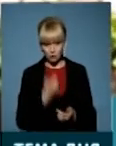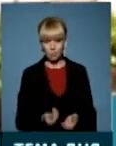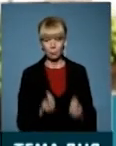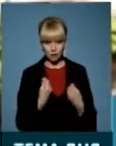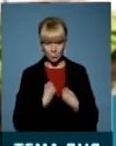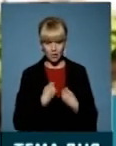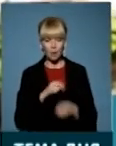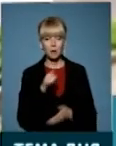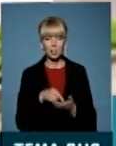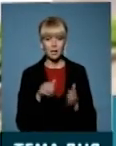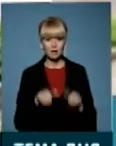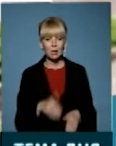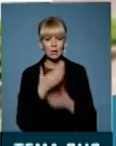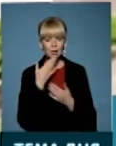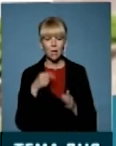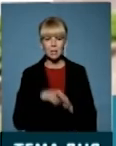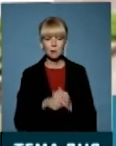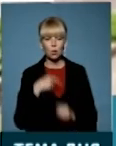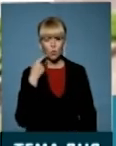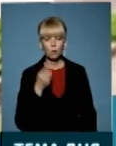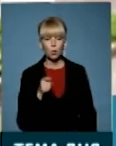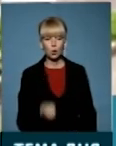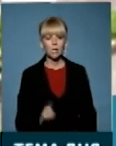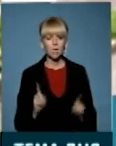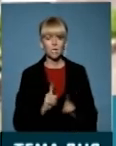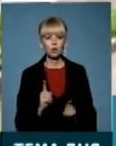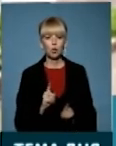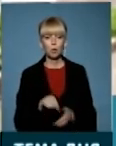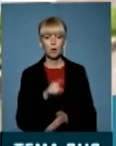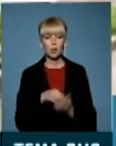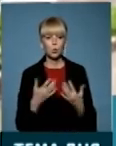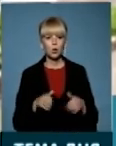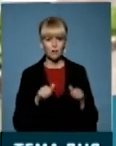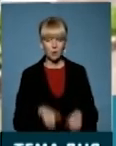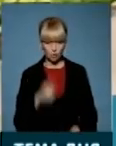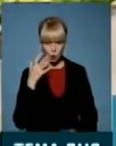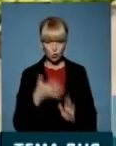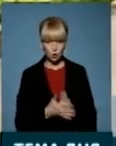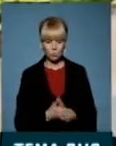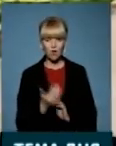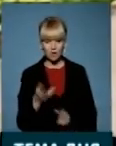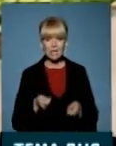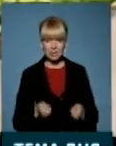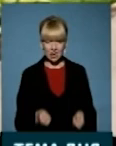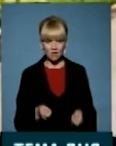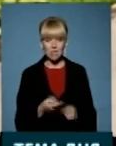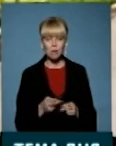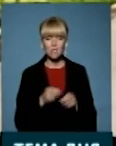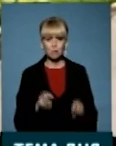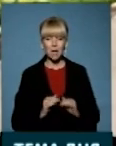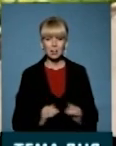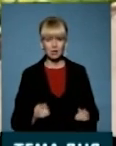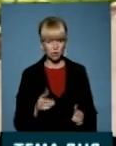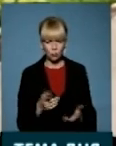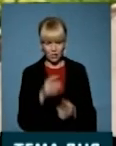але питання вирішено. Немає змісту говорити про те, якщо питання вже вирішено, розумієте? Ну ви ж завідуюча, це так. Безпека дітей. Ну